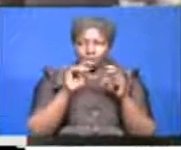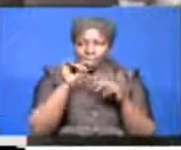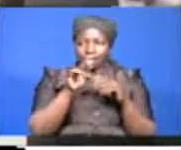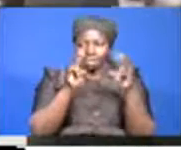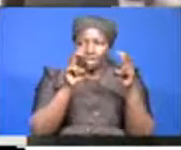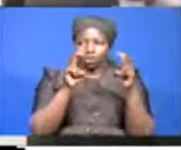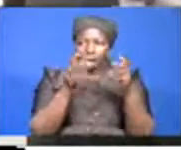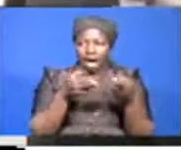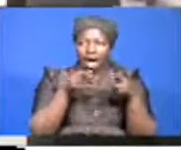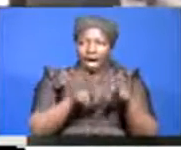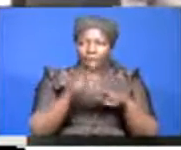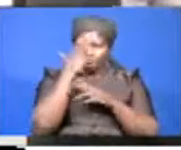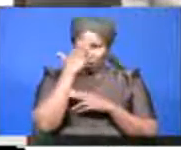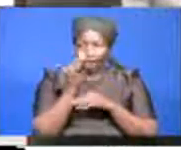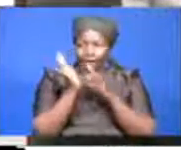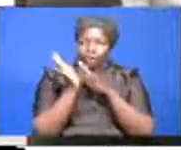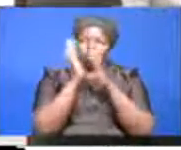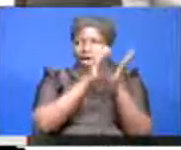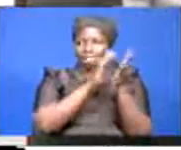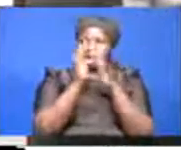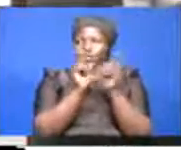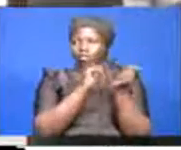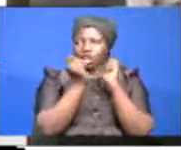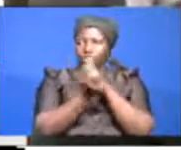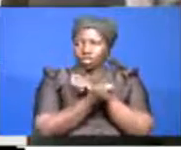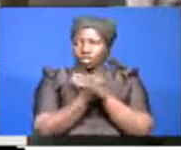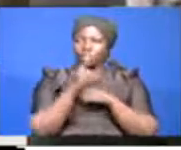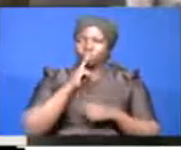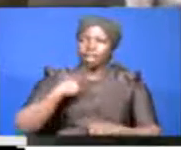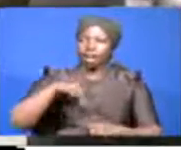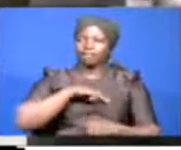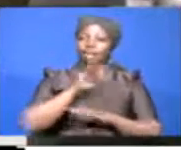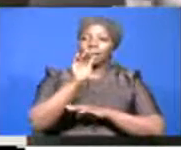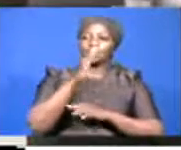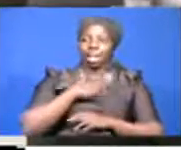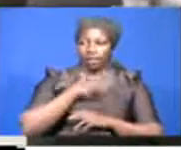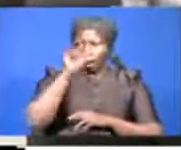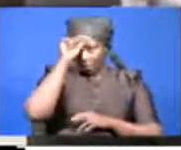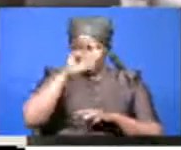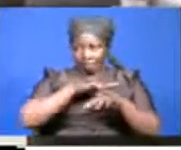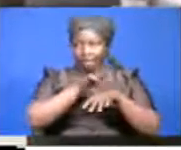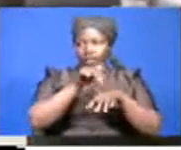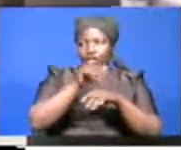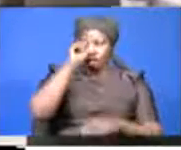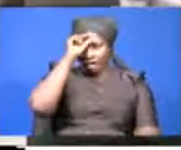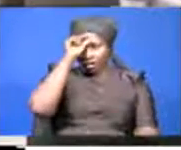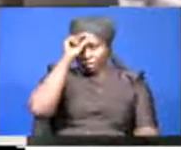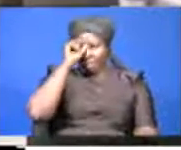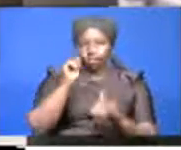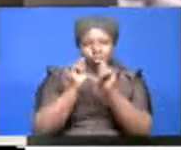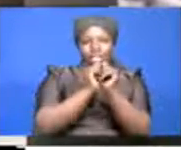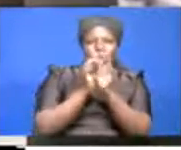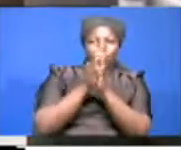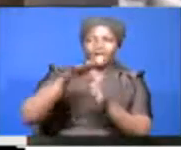na climate change. Kwa hivyo tunasi serikali yetu, the national government, alongside with the